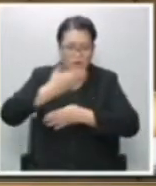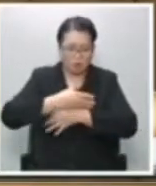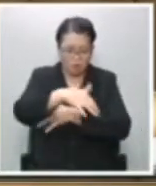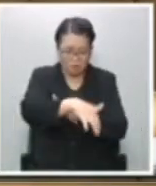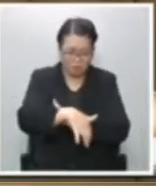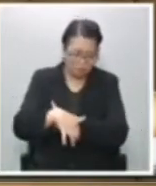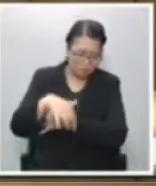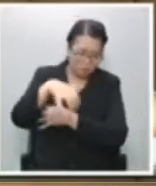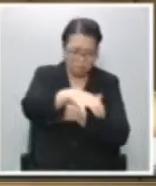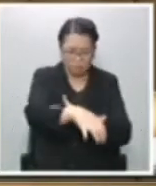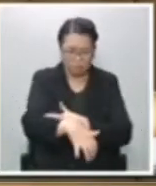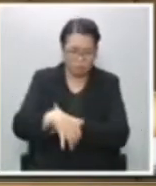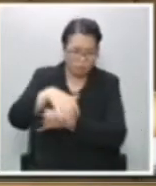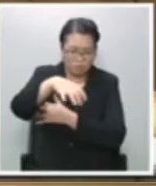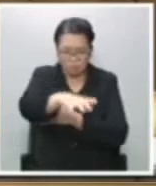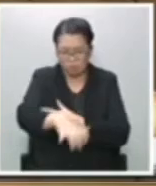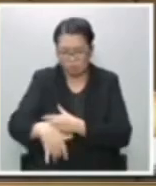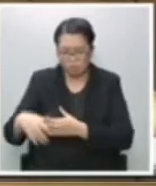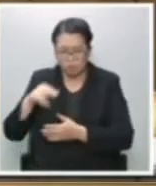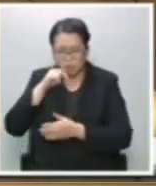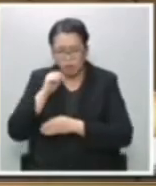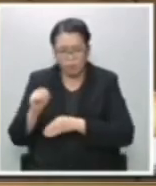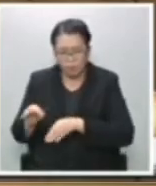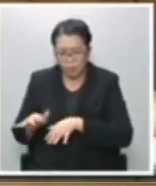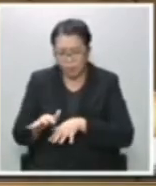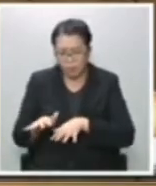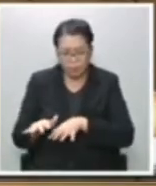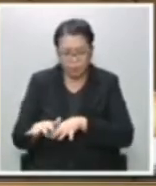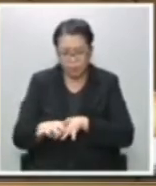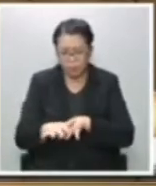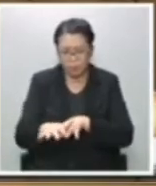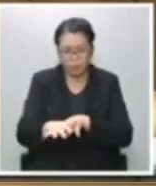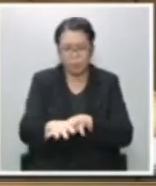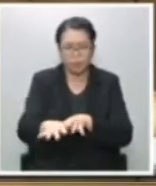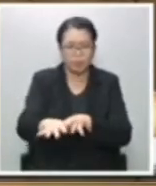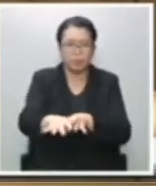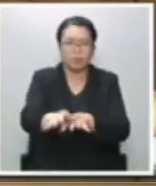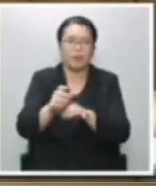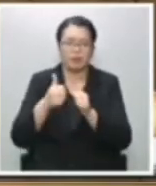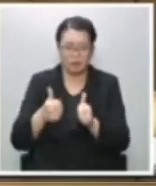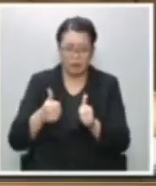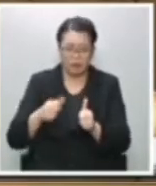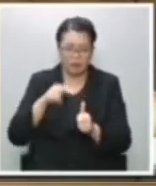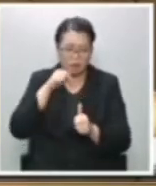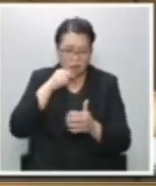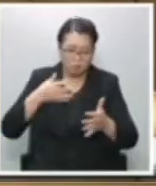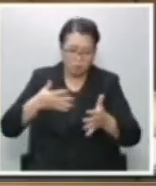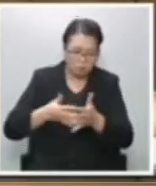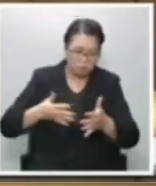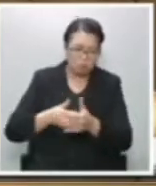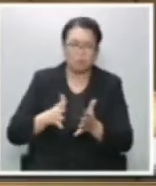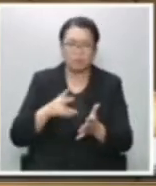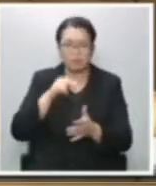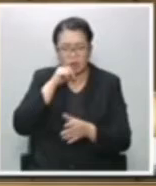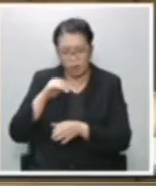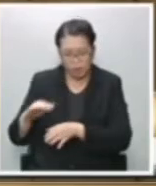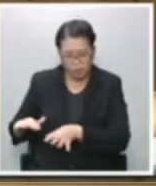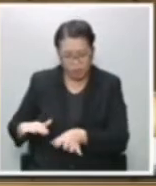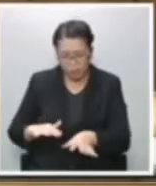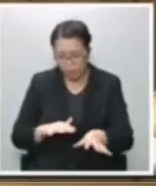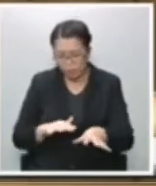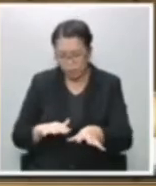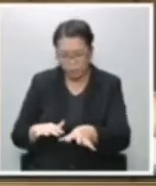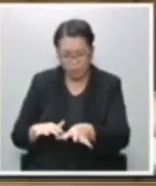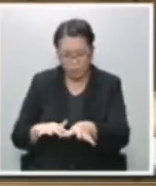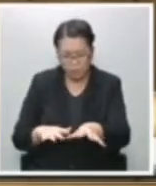ส้นทางส่งน้ำมาเพื่อจะให้แหล่งน้ำนั้นสามารถที่จะทำน้ำประปาให้ในพื้นที่